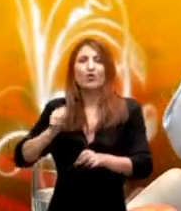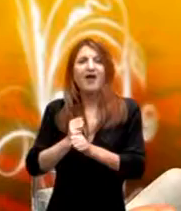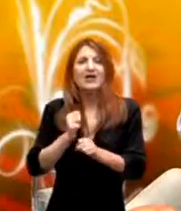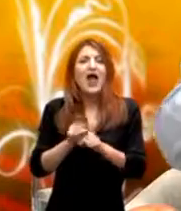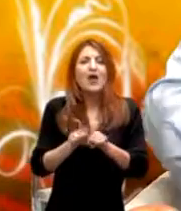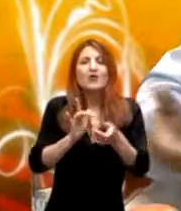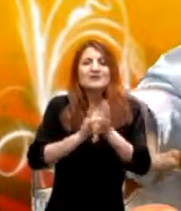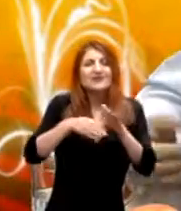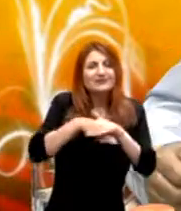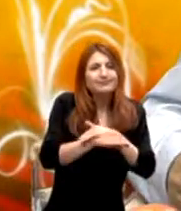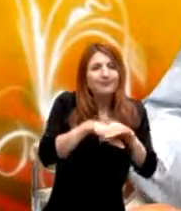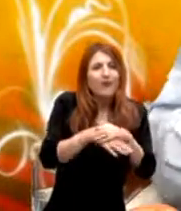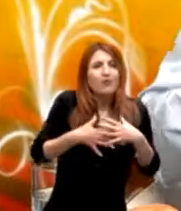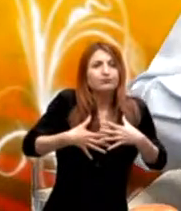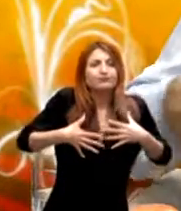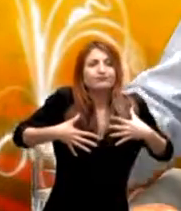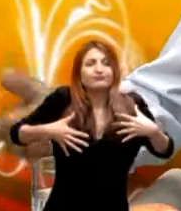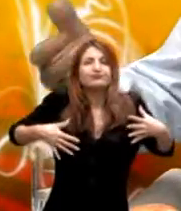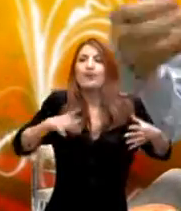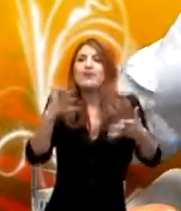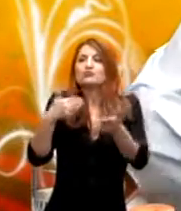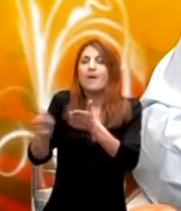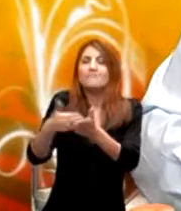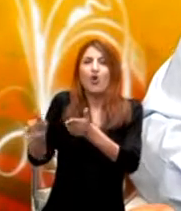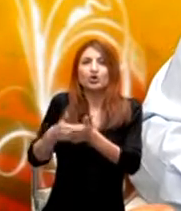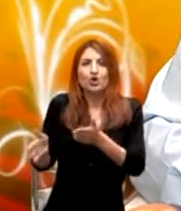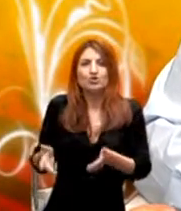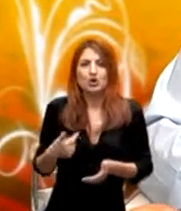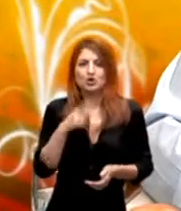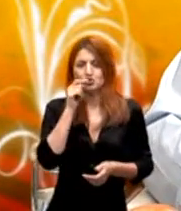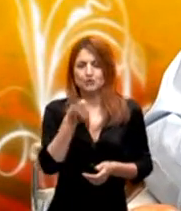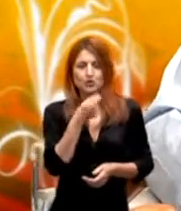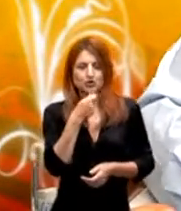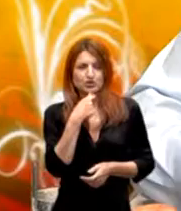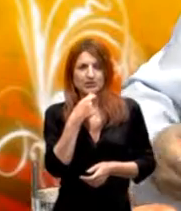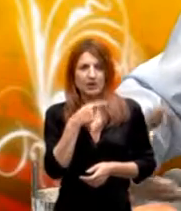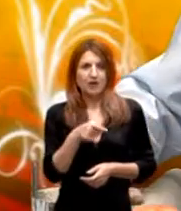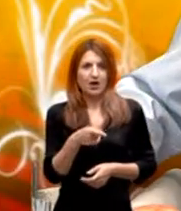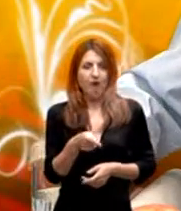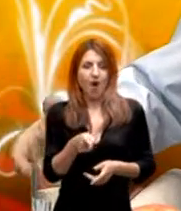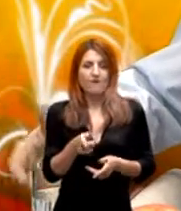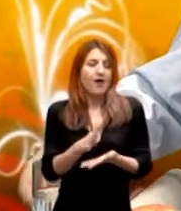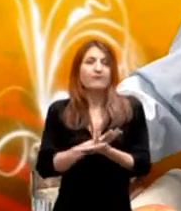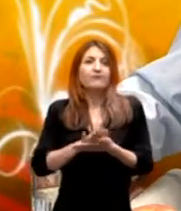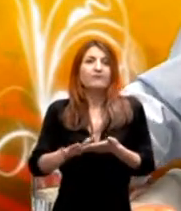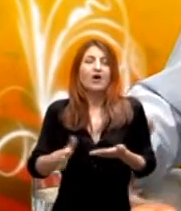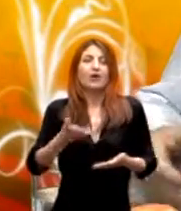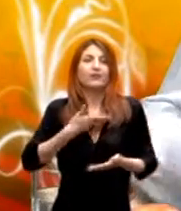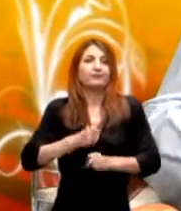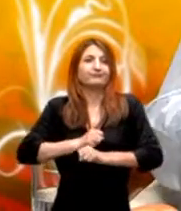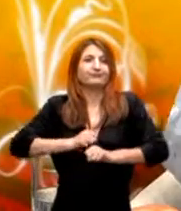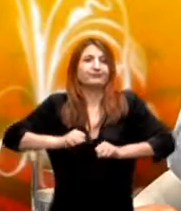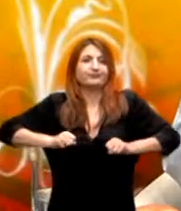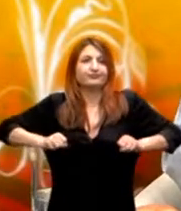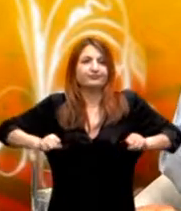ne troši energija i normalnu količinu obroka koje čovjek uzme, jednostavno ga deblja. Prema